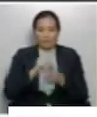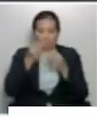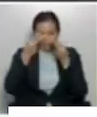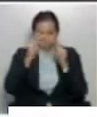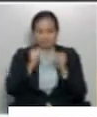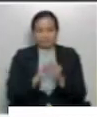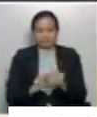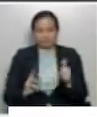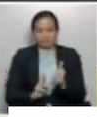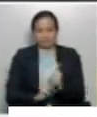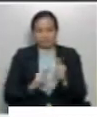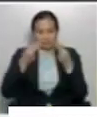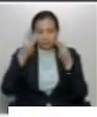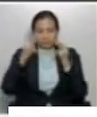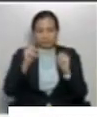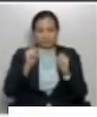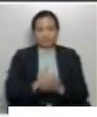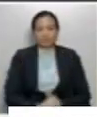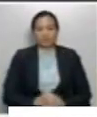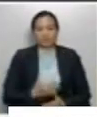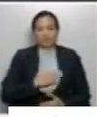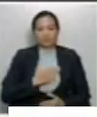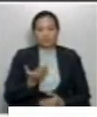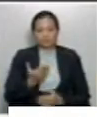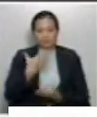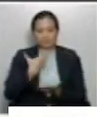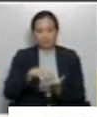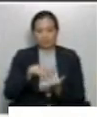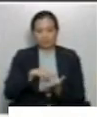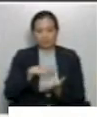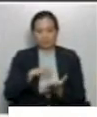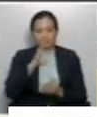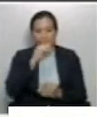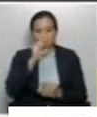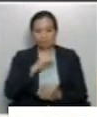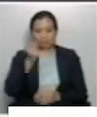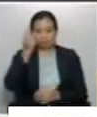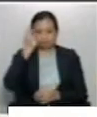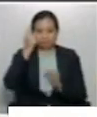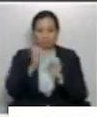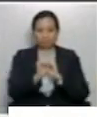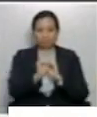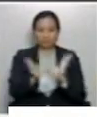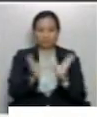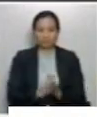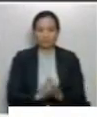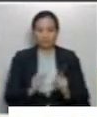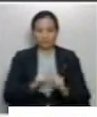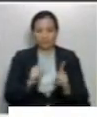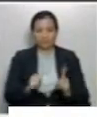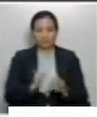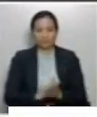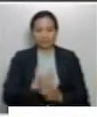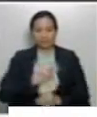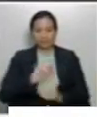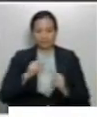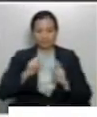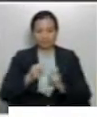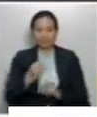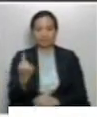ายกท่านก็มาพูดซ้ำอีกผมก็ยิ่งเข้าใจดีขึ้นเพียงแต่ผมติดใจอยู่เรื่องเดียว